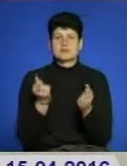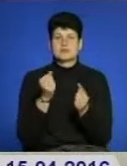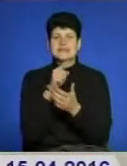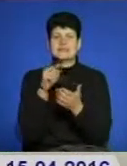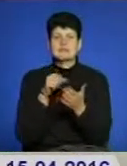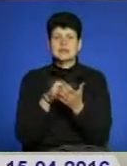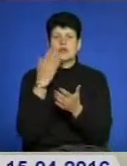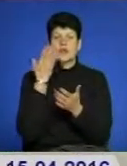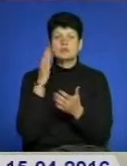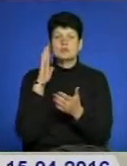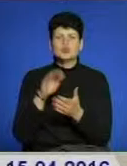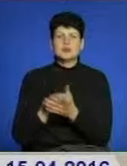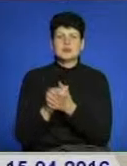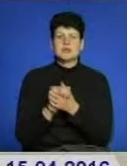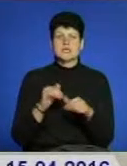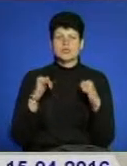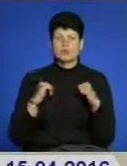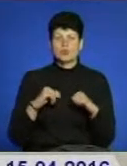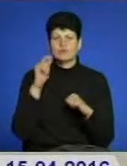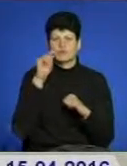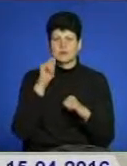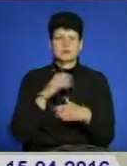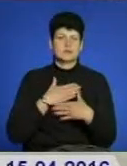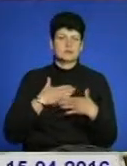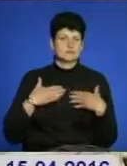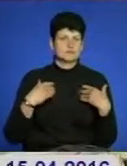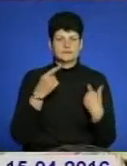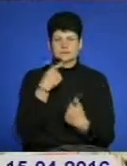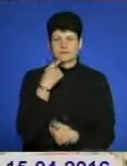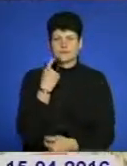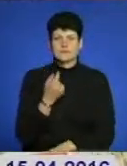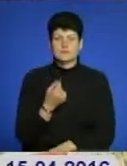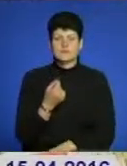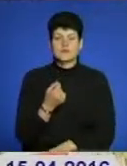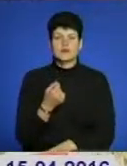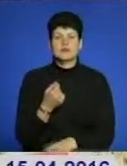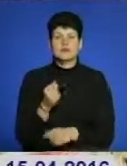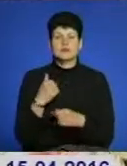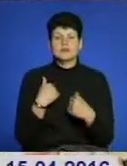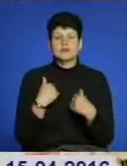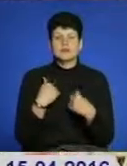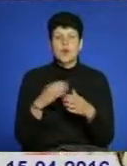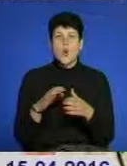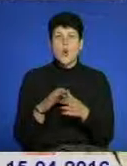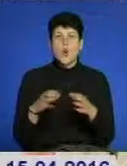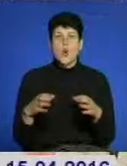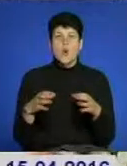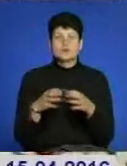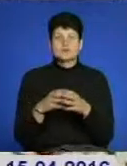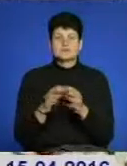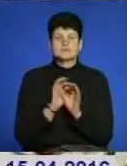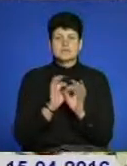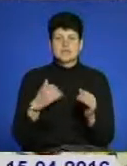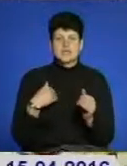запитання, коли буде мир та спокій в Україні, не беруться відповідати. Колектив у нас відмінний, я б не сказав, скільки мені 41